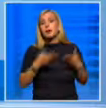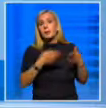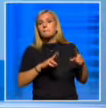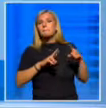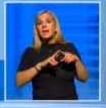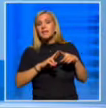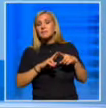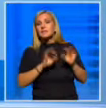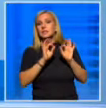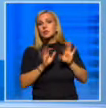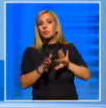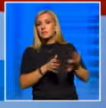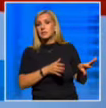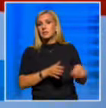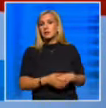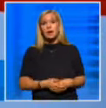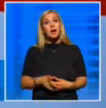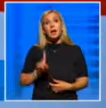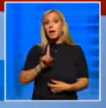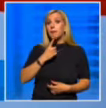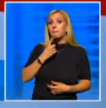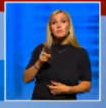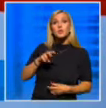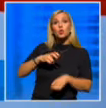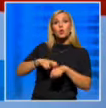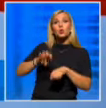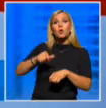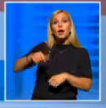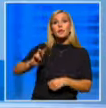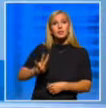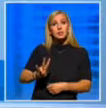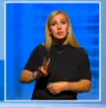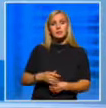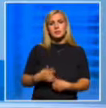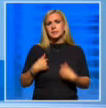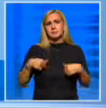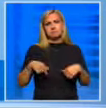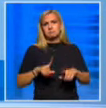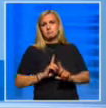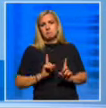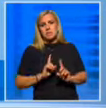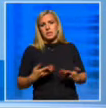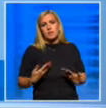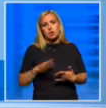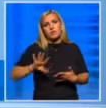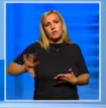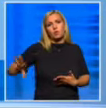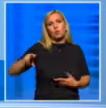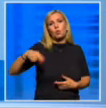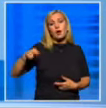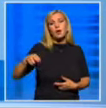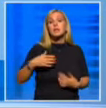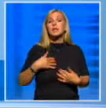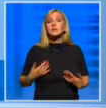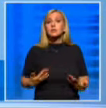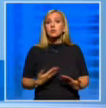е встрани от това уравнение. А Доган и хората около него? Доган, нас не ни интересува Доган и хората около него като такива. Това, което ни интересува